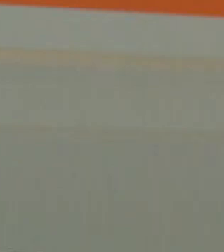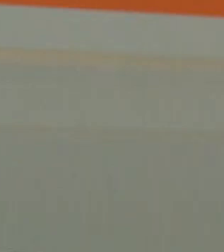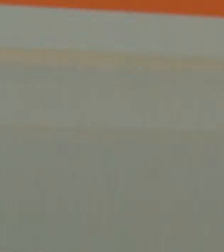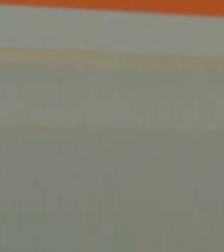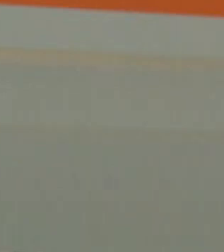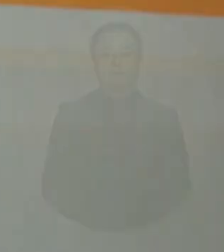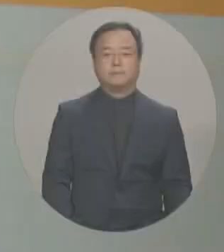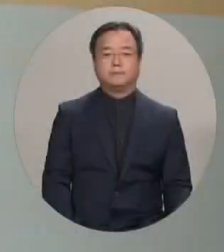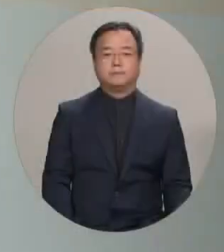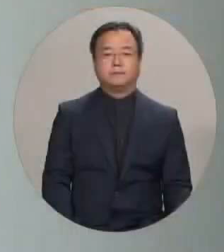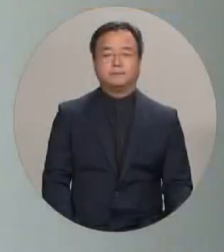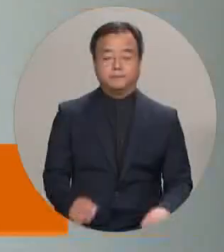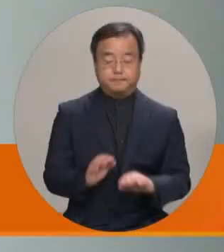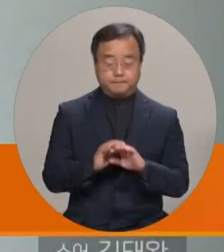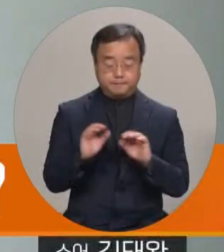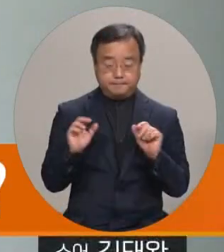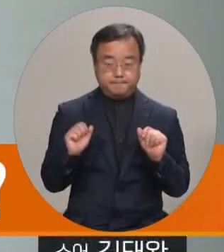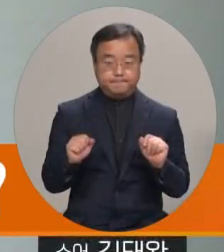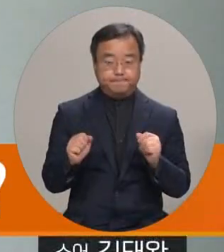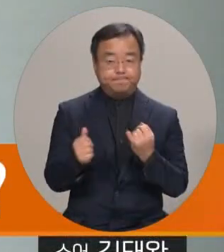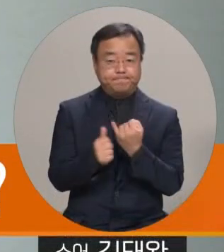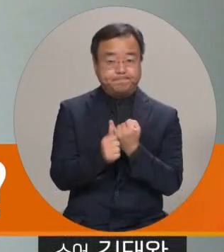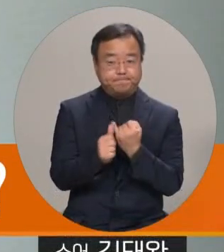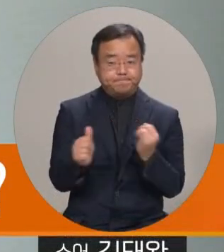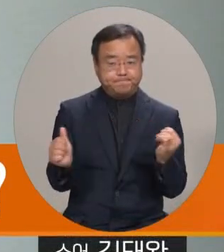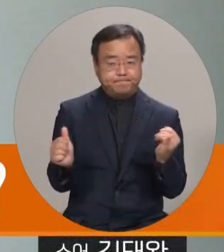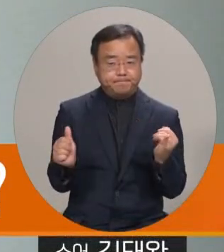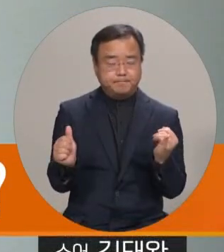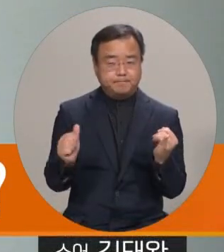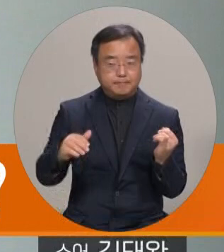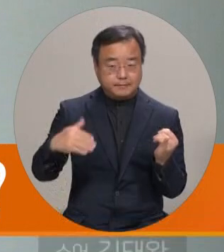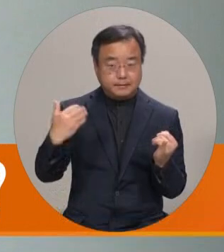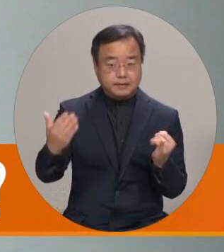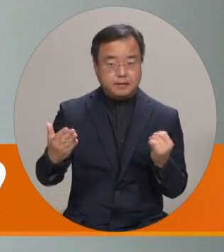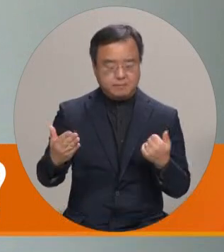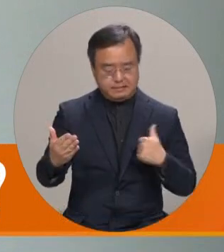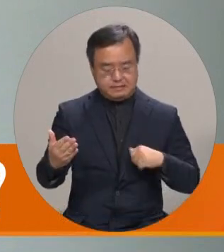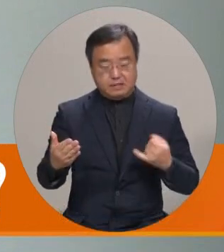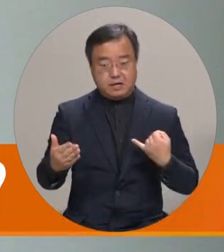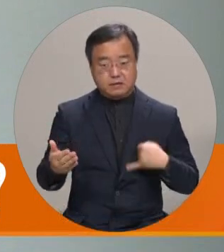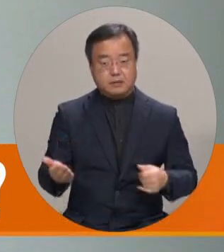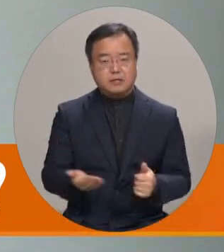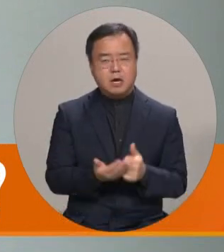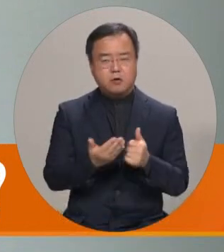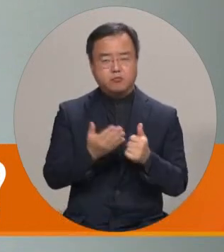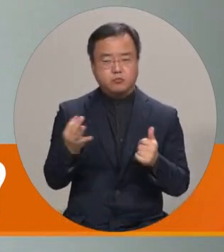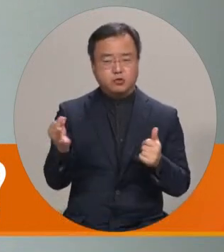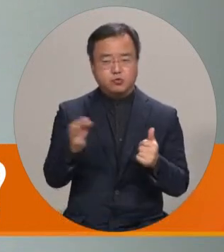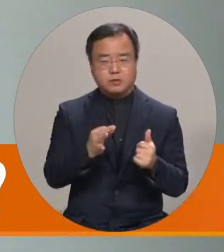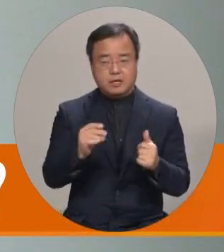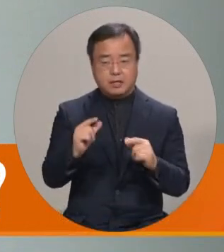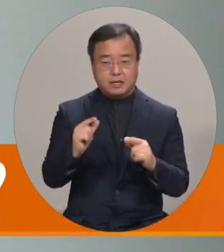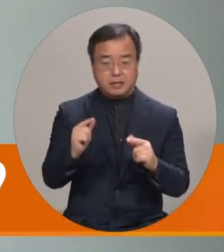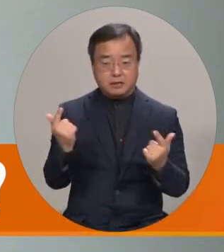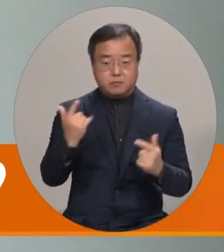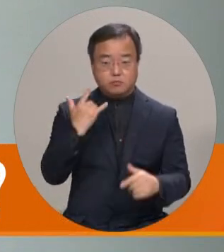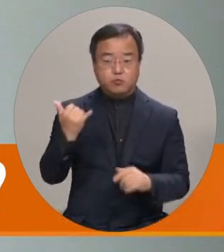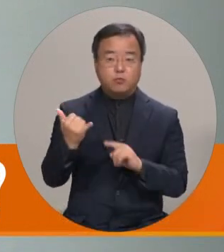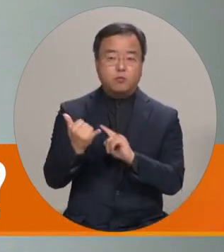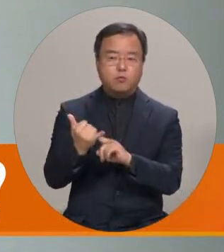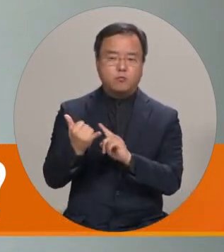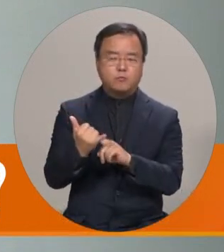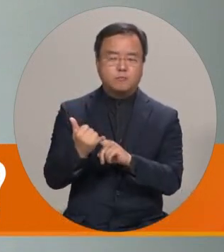이혼 뒤 자녀의 양육비를 주지 않는 부모들의 문제를 해결하기 위해 정부가 압박 조치에 들어간지 2년이